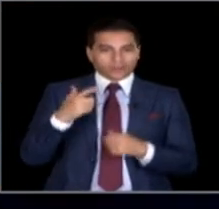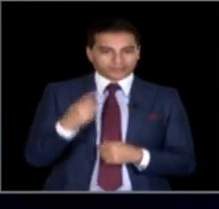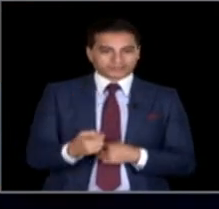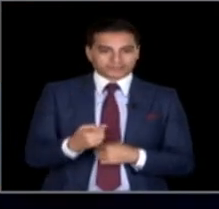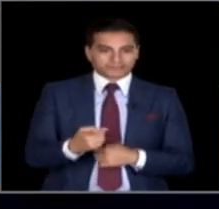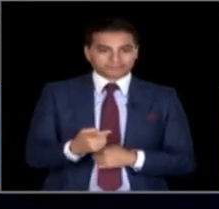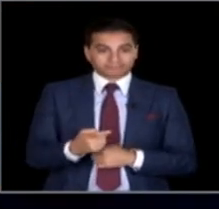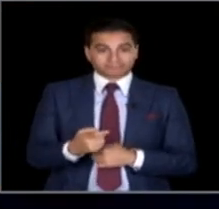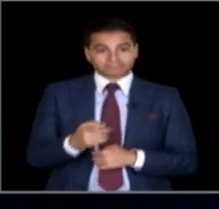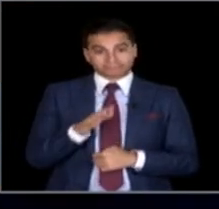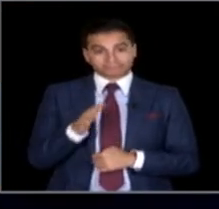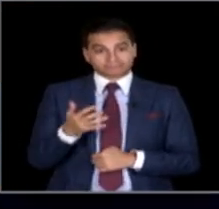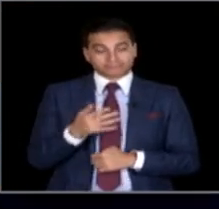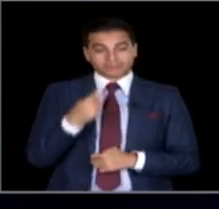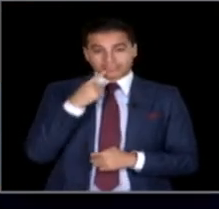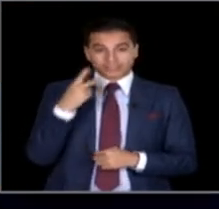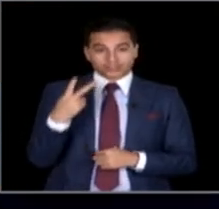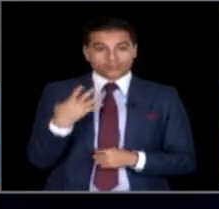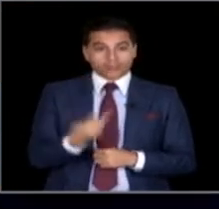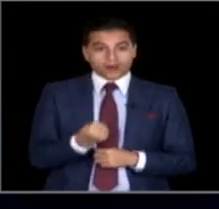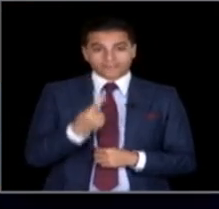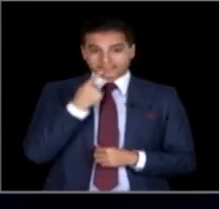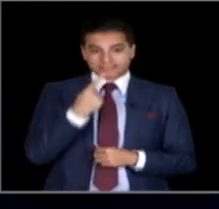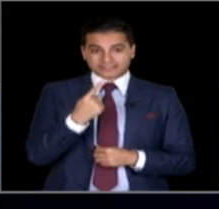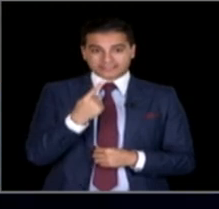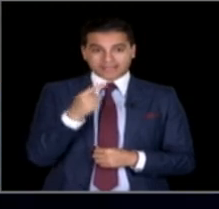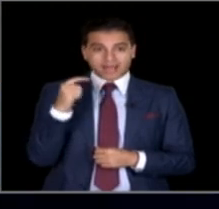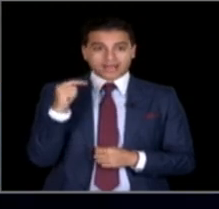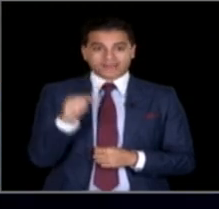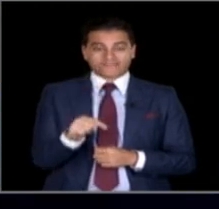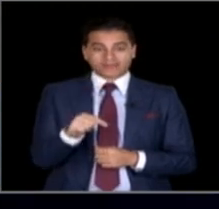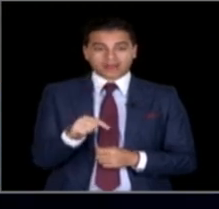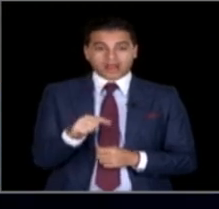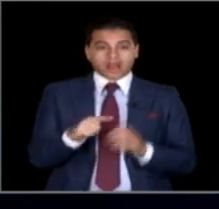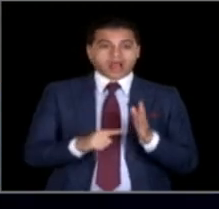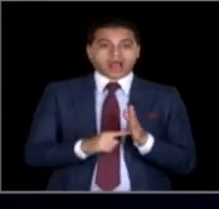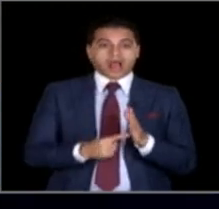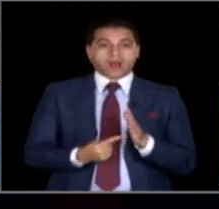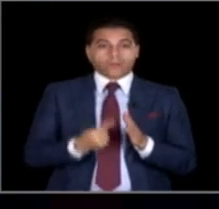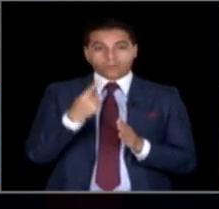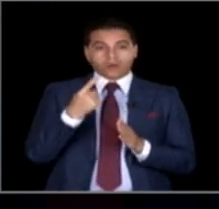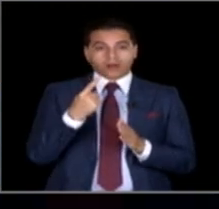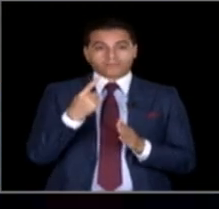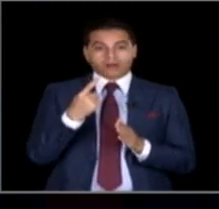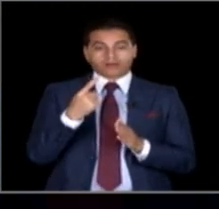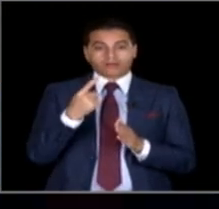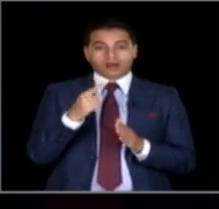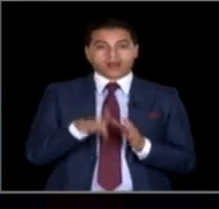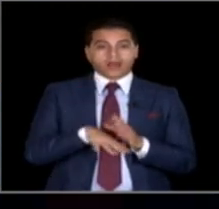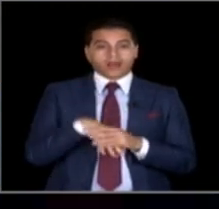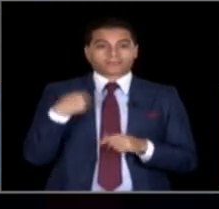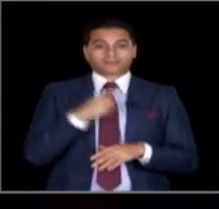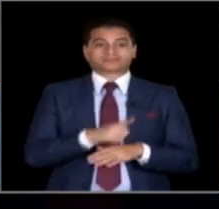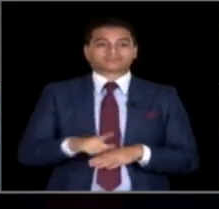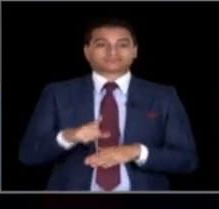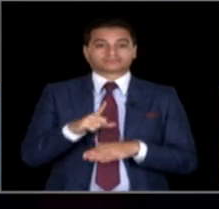النرويج. كان عندها 42 سنة في أول مرة اتولد